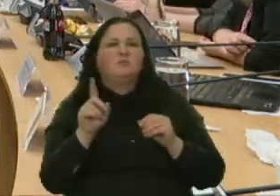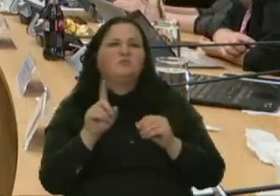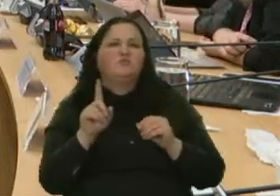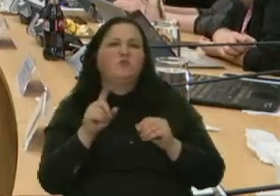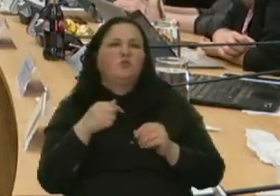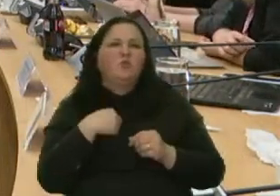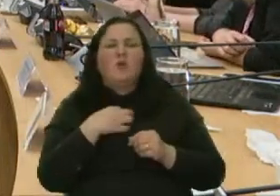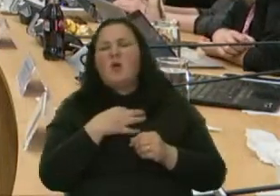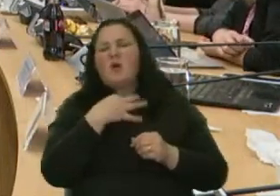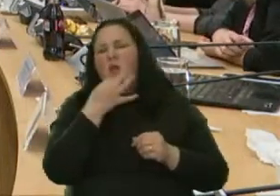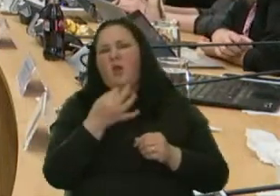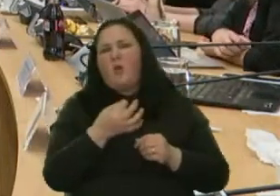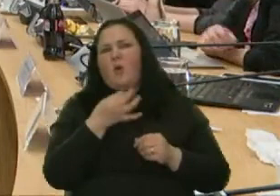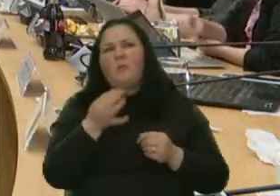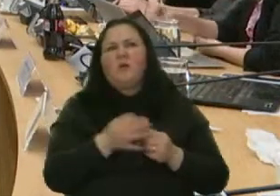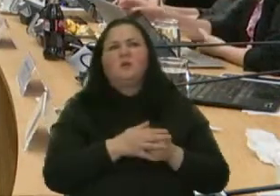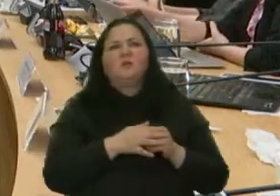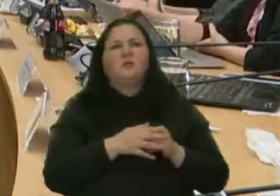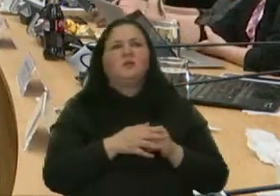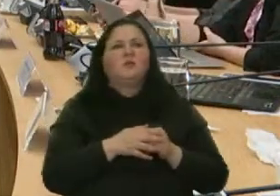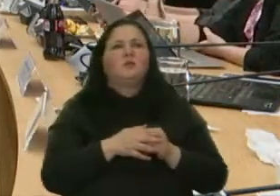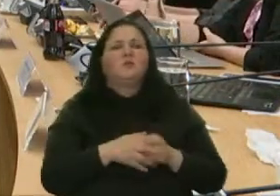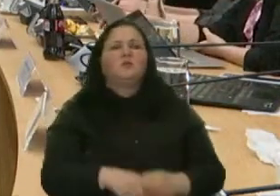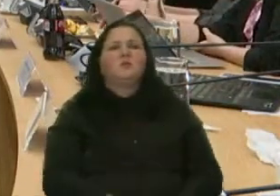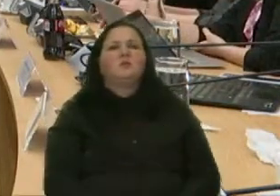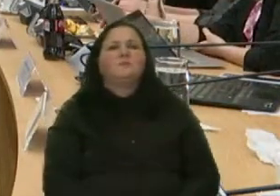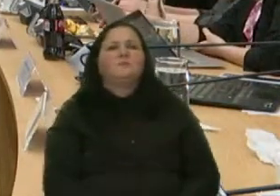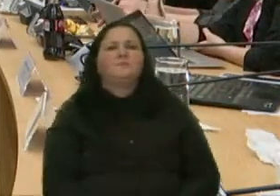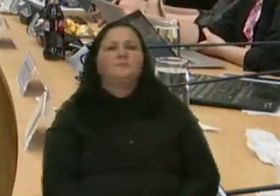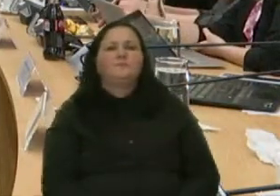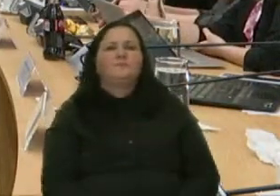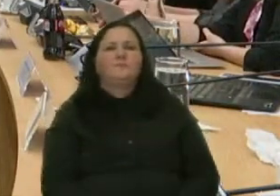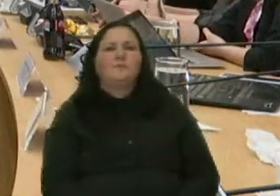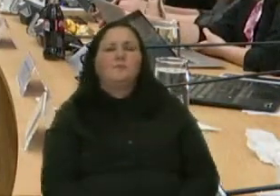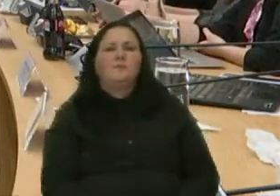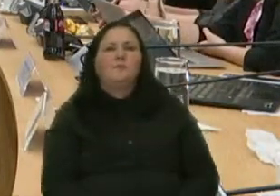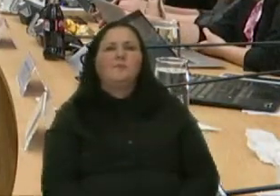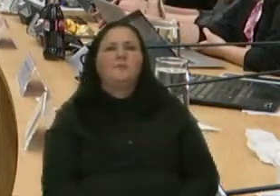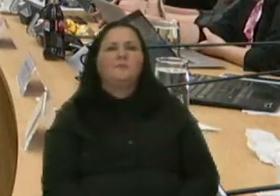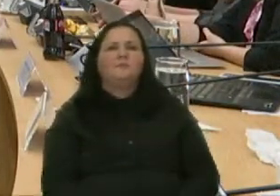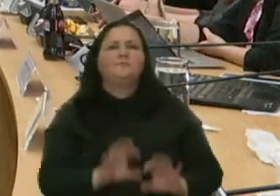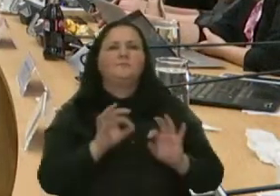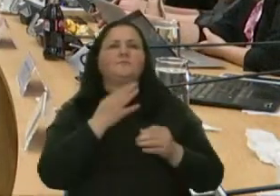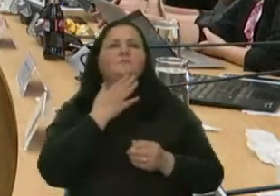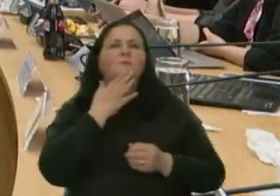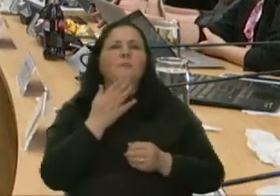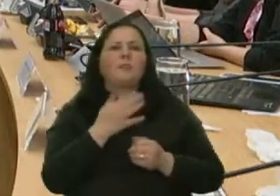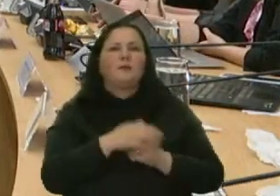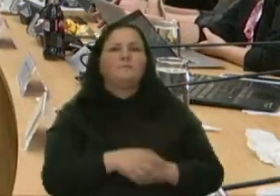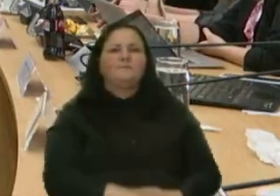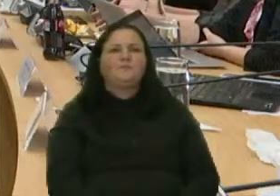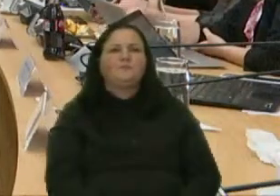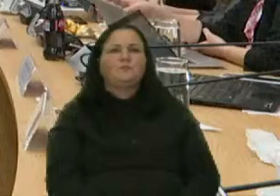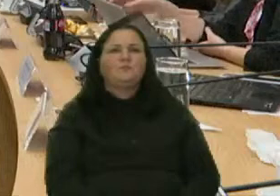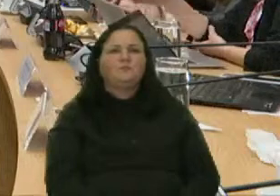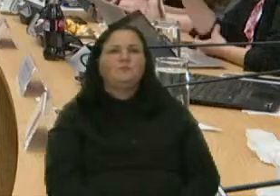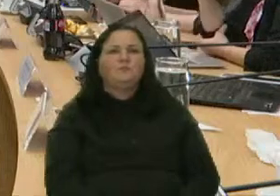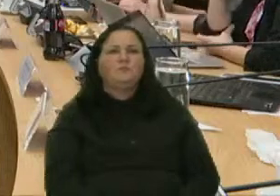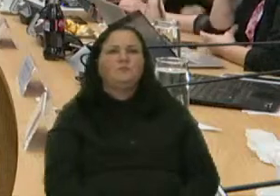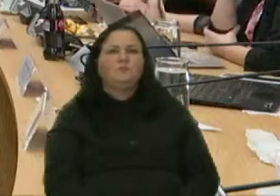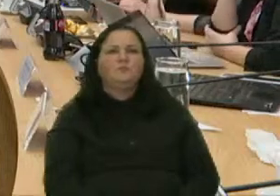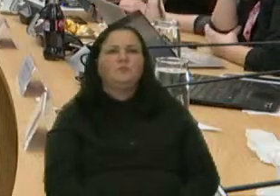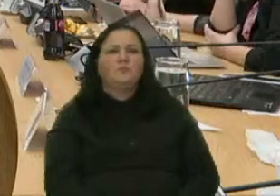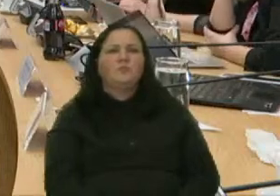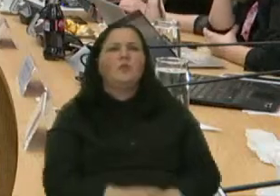eu nu comand susținerea unor asemenea amendamente vă rog domnule consilier Mulțumesc ați pomenit de mai multe ori